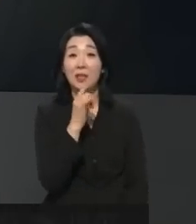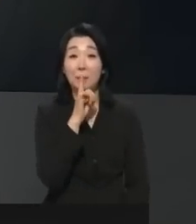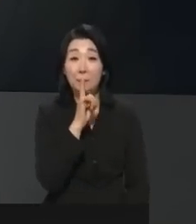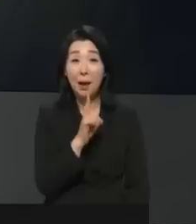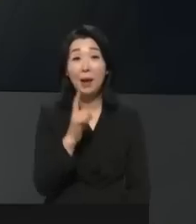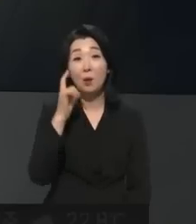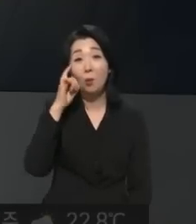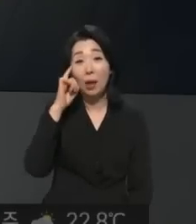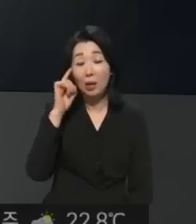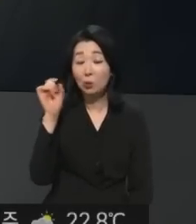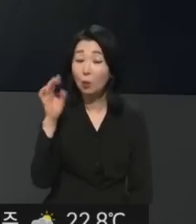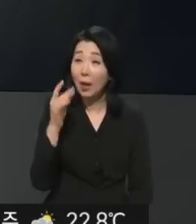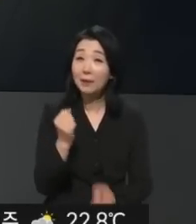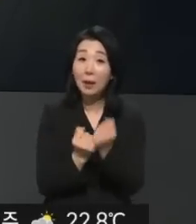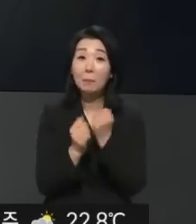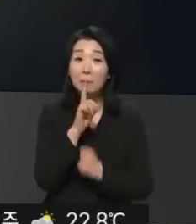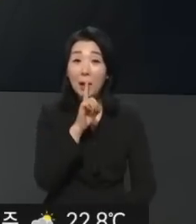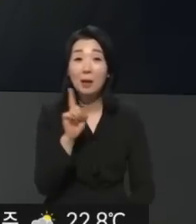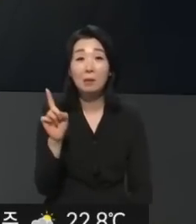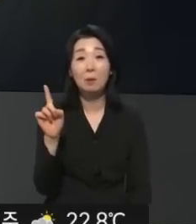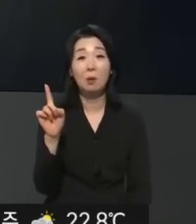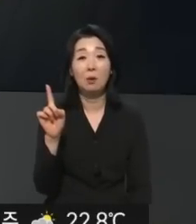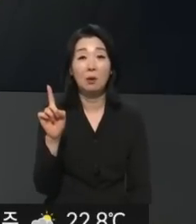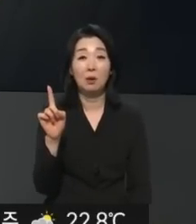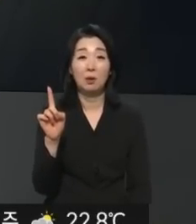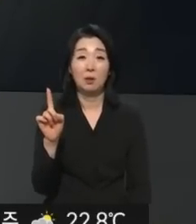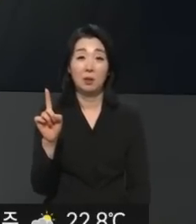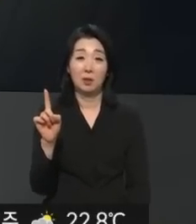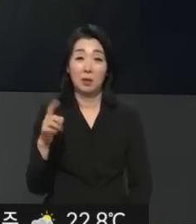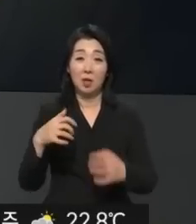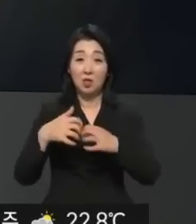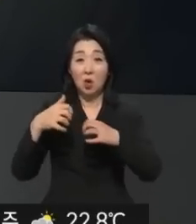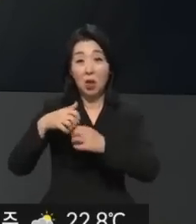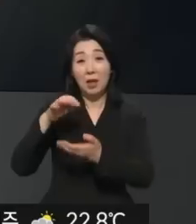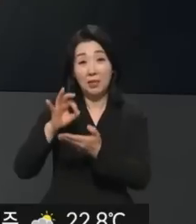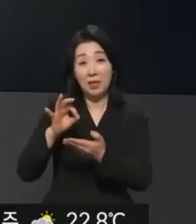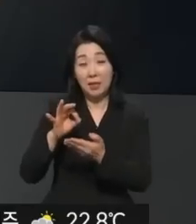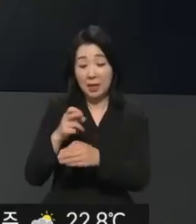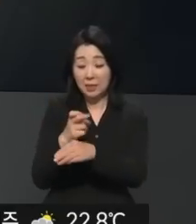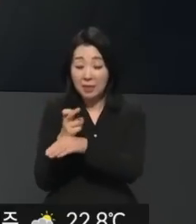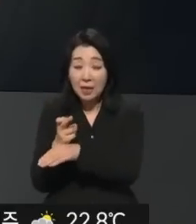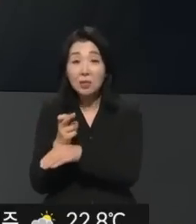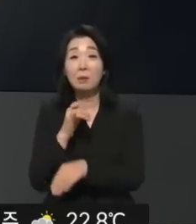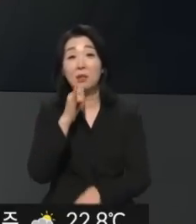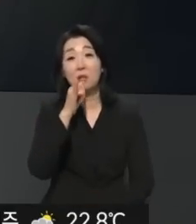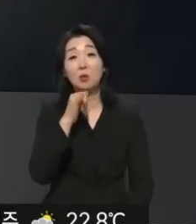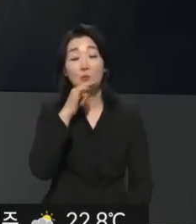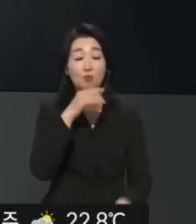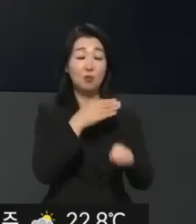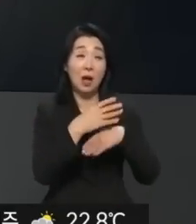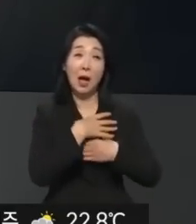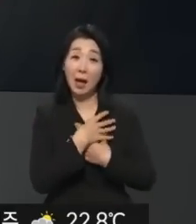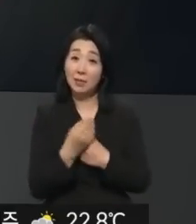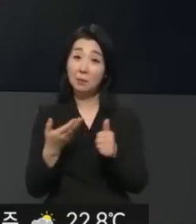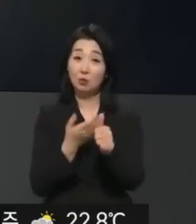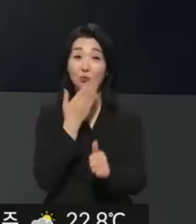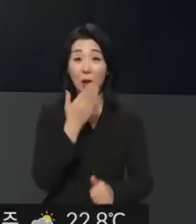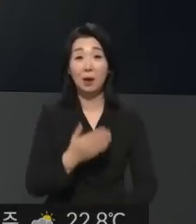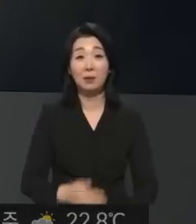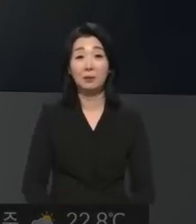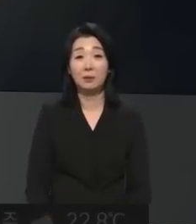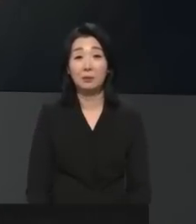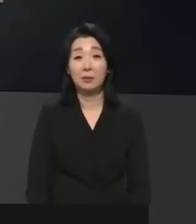하나 지적이 나오는 부분, 바로 사실상의 전략자산 상시 배치도 오히려 북한을 안심하게 만들 수 있다는